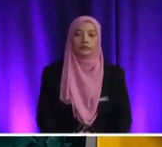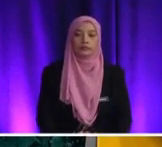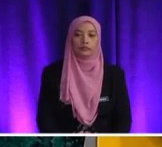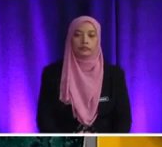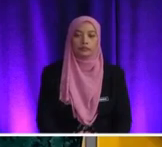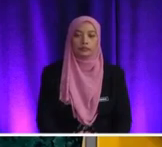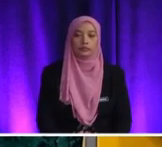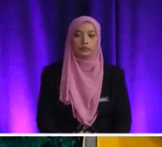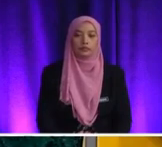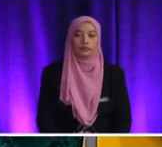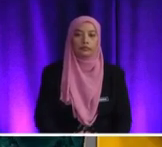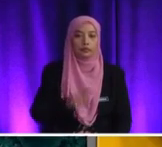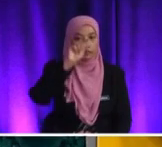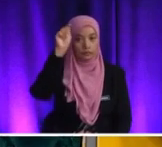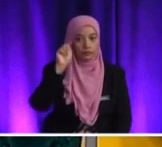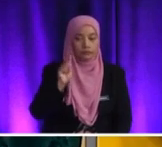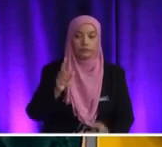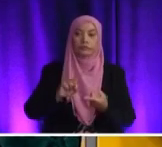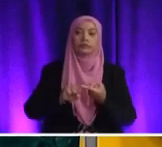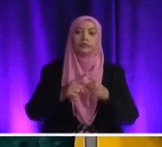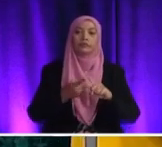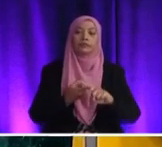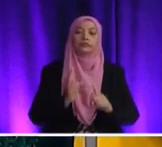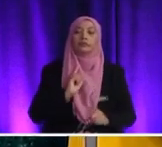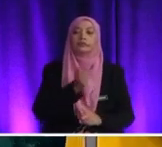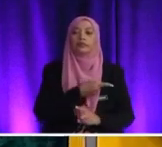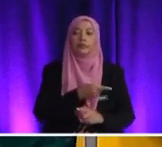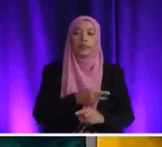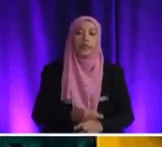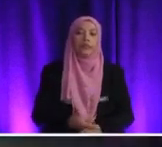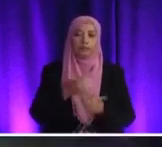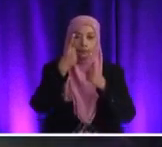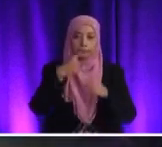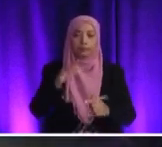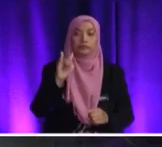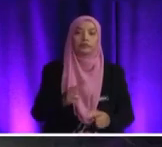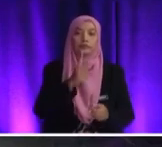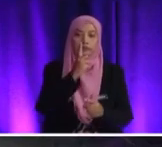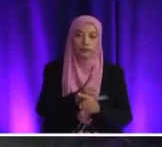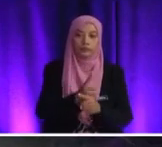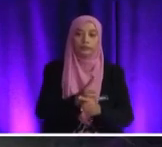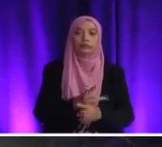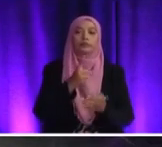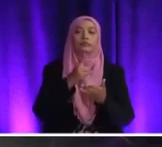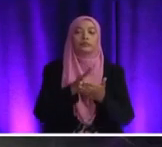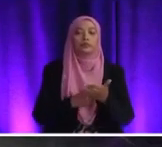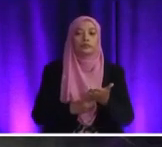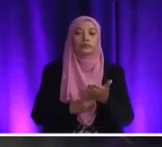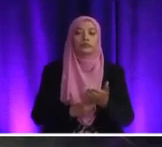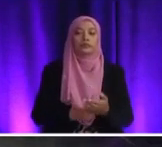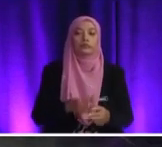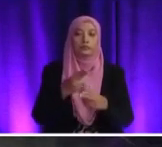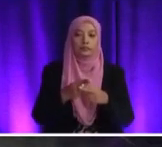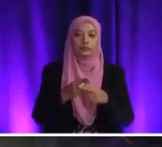jadi gitu tanya kawan setengah jawabannyan lebih tepat untuk gambar yang pertama ini aku lama khusus itu kawan-kawan